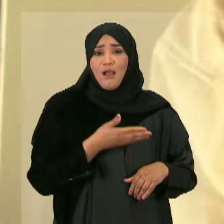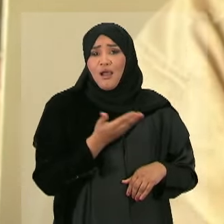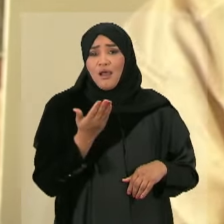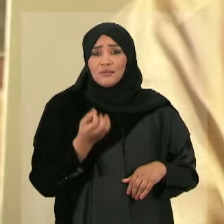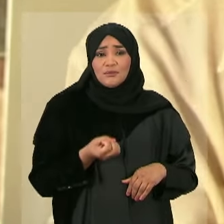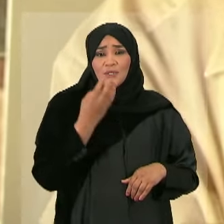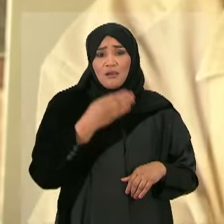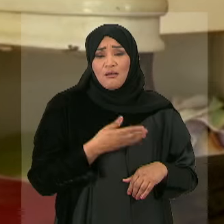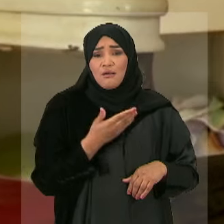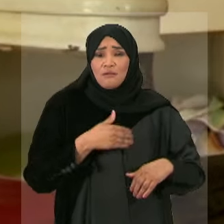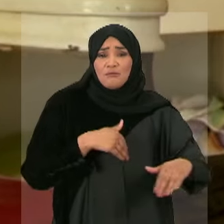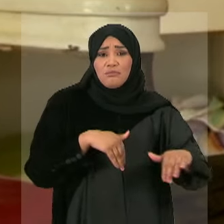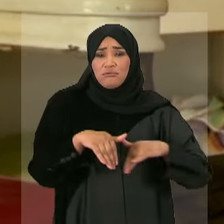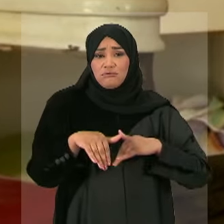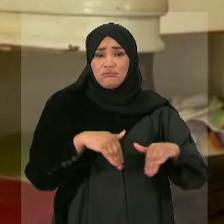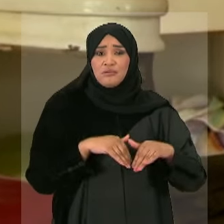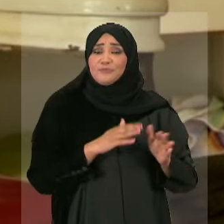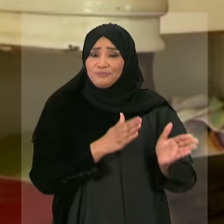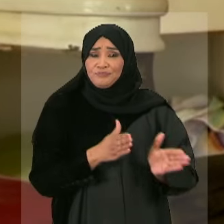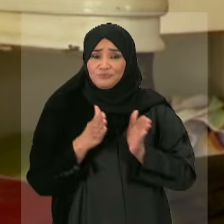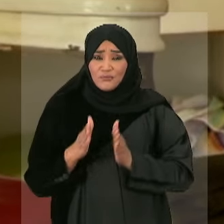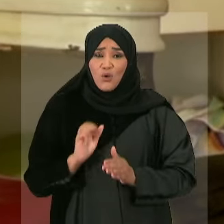أولاد، الولد الكبير